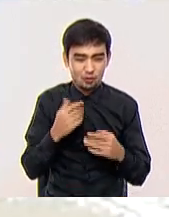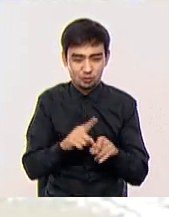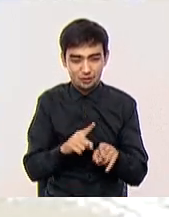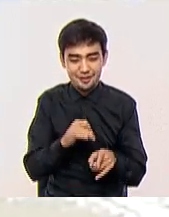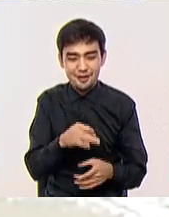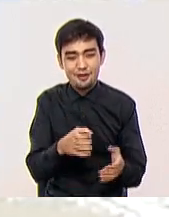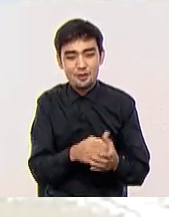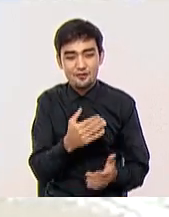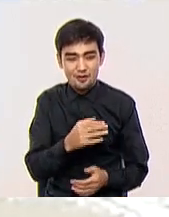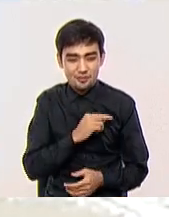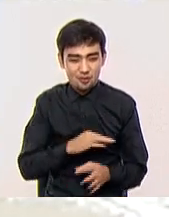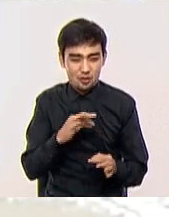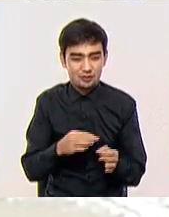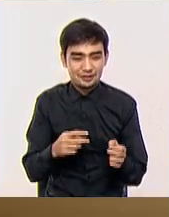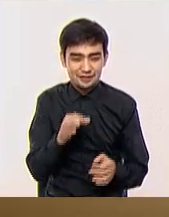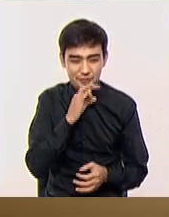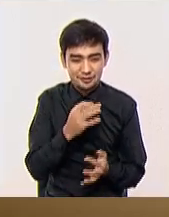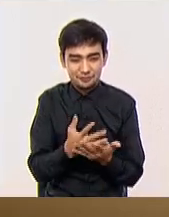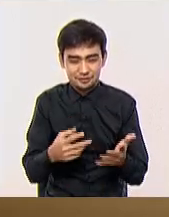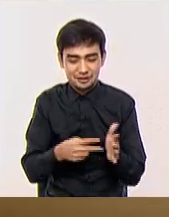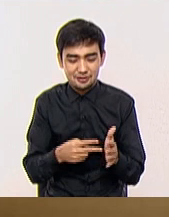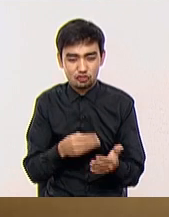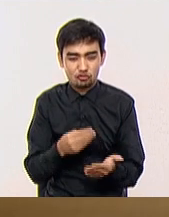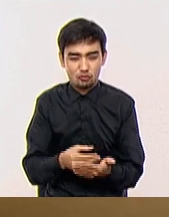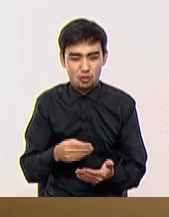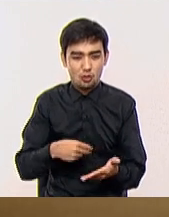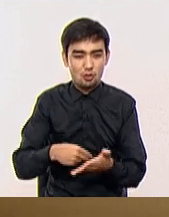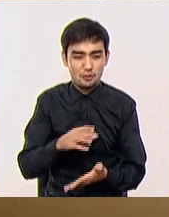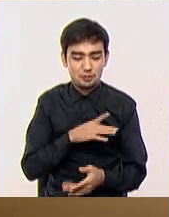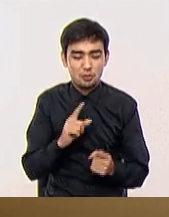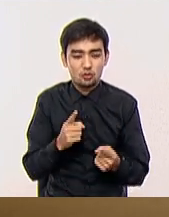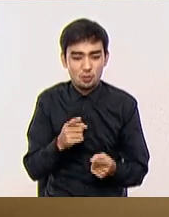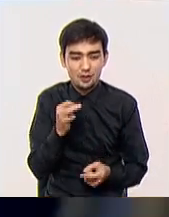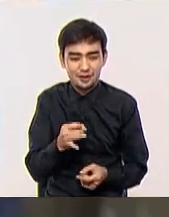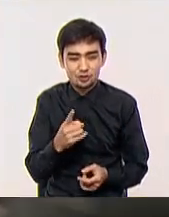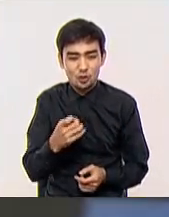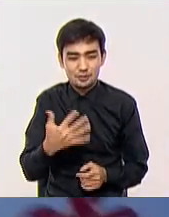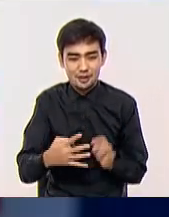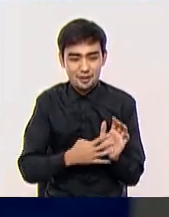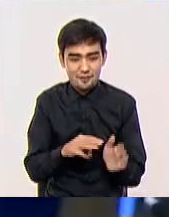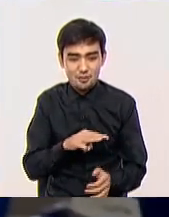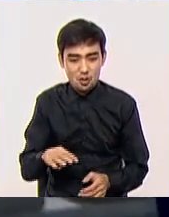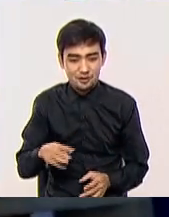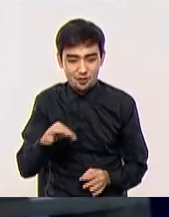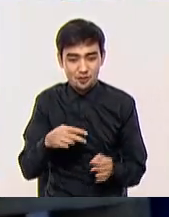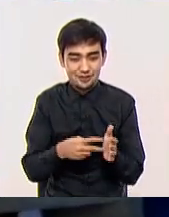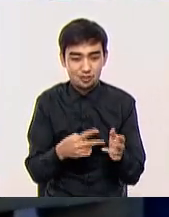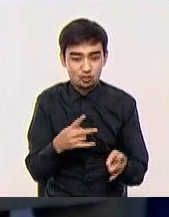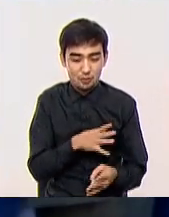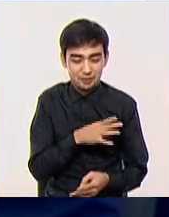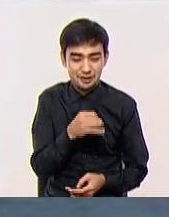өкілдері дәрі-дәрмектерді неліктен өз құнынан осынша қымбатқа сатып алғанын, құны 159 миллион теңге болатын дәрінің